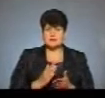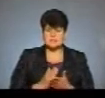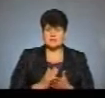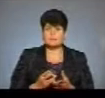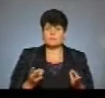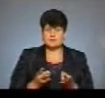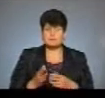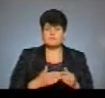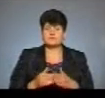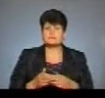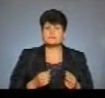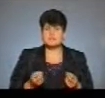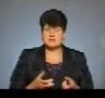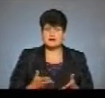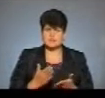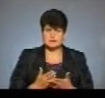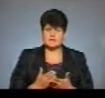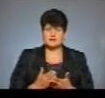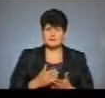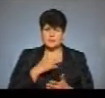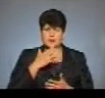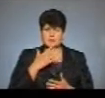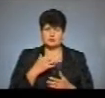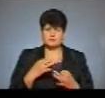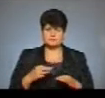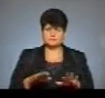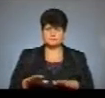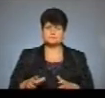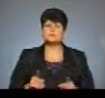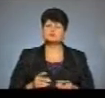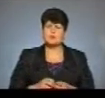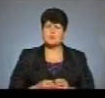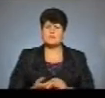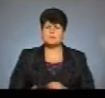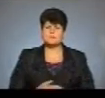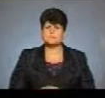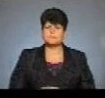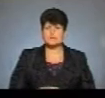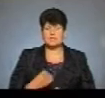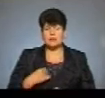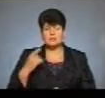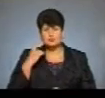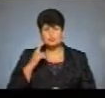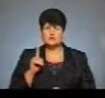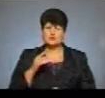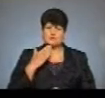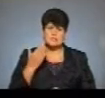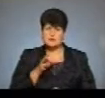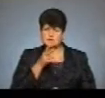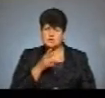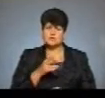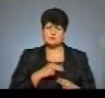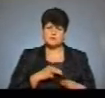у фахівцях, тобто є достатньо багато вакансій. Чому така проблема, на вашу думку? Я так думаю, що останнім часом досить